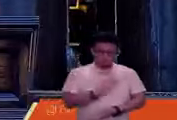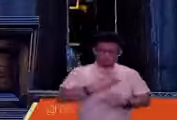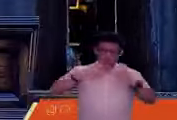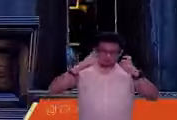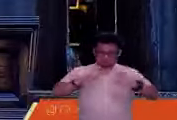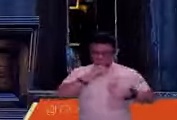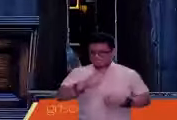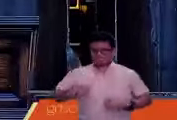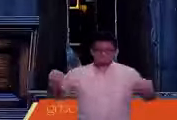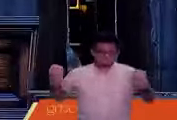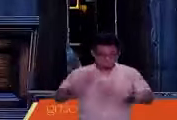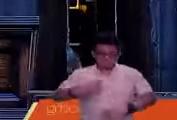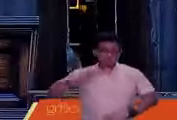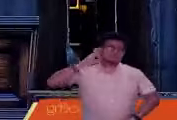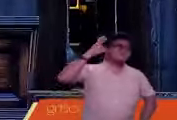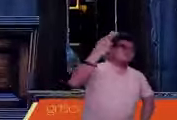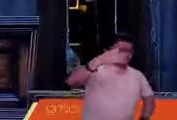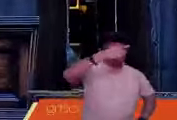ang future,